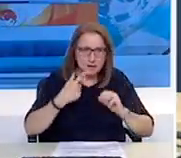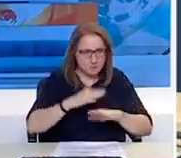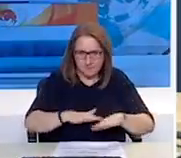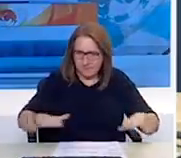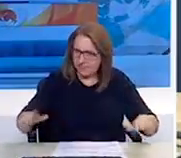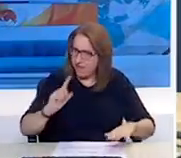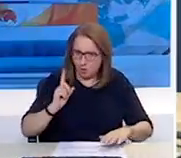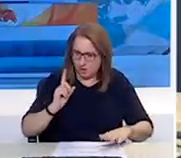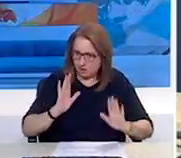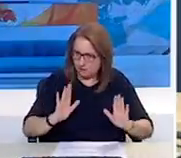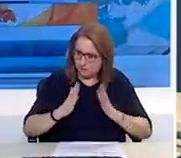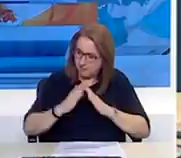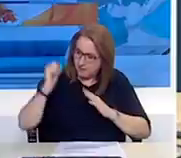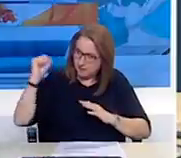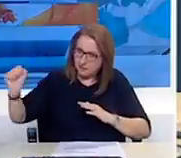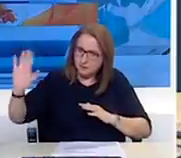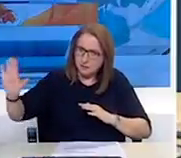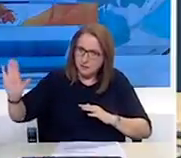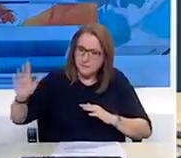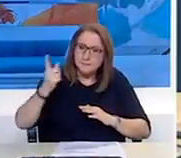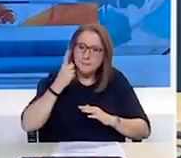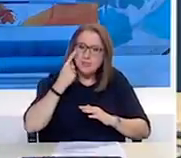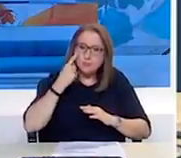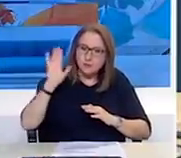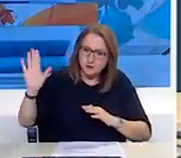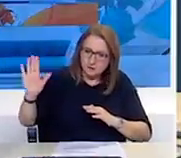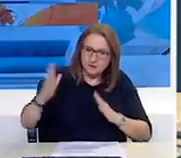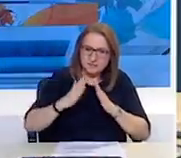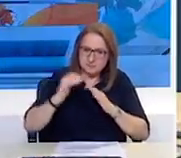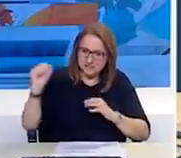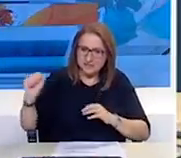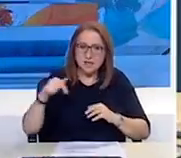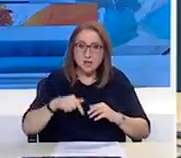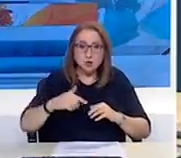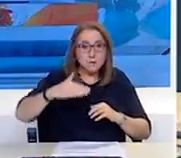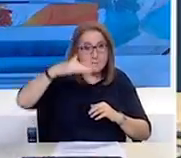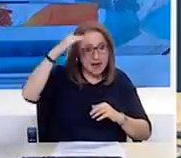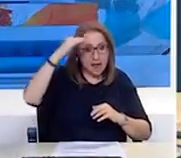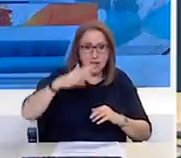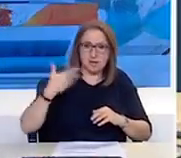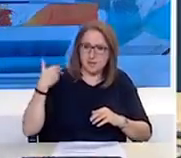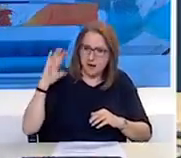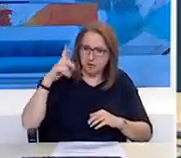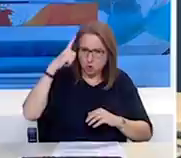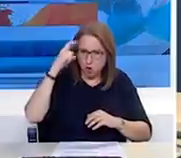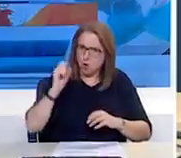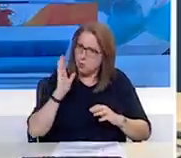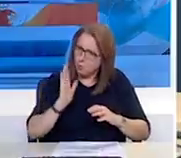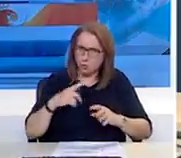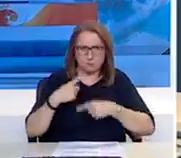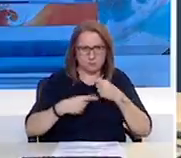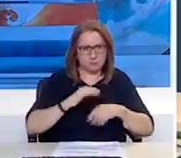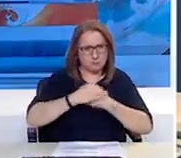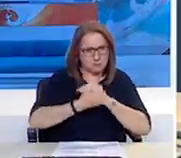όπως άλλες χώρες, οι οποίες μπορούν να τηρήσουν ακόμα καλύτερα τις συνθήκες υγιεινής, τα μεγαλύτερα παιδιά. Θέλει πάρα πολύ προσοχή,